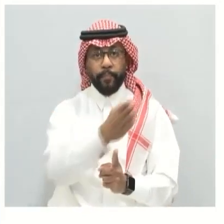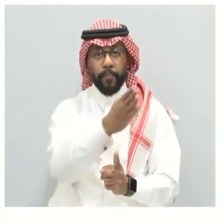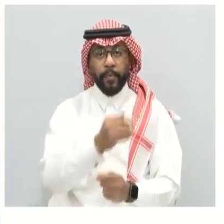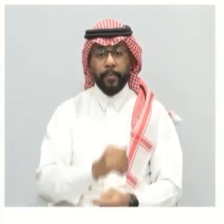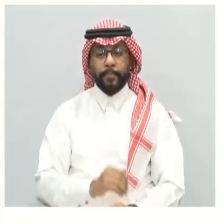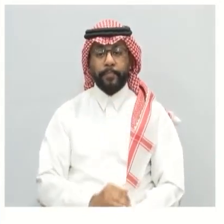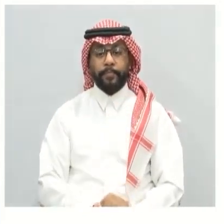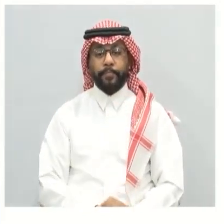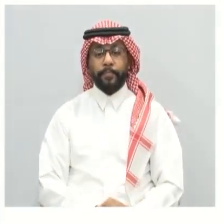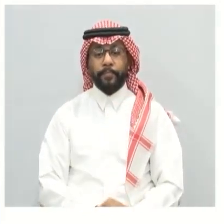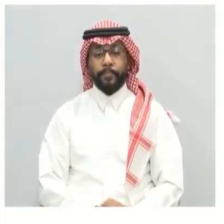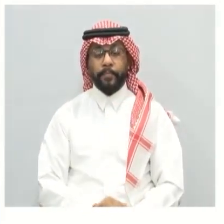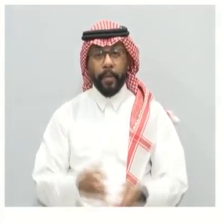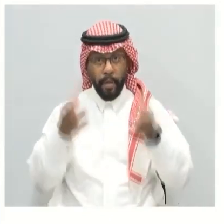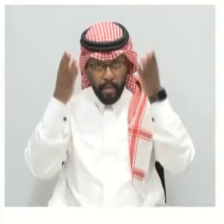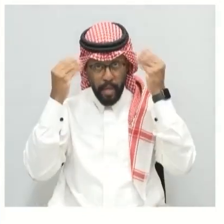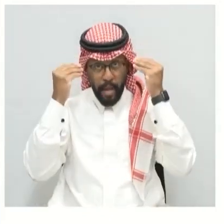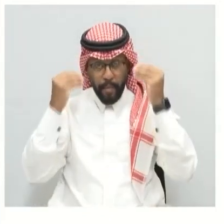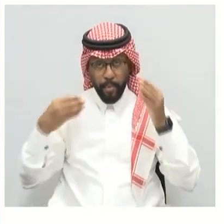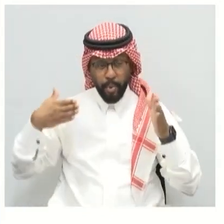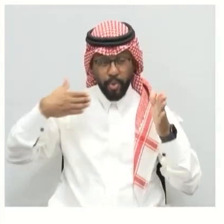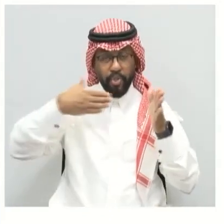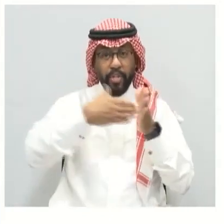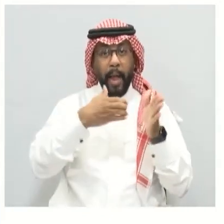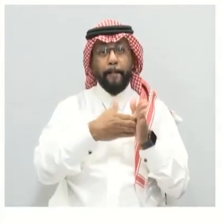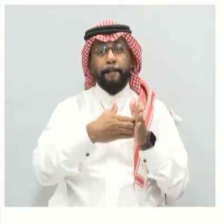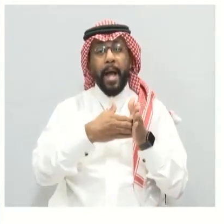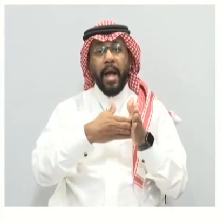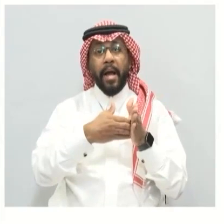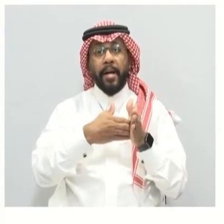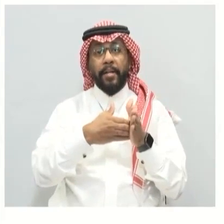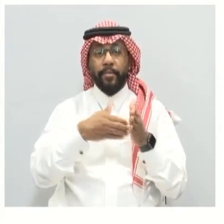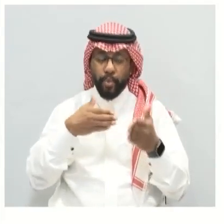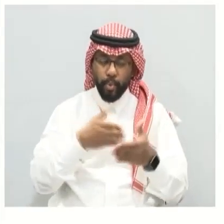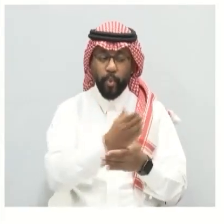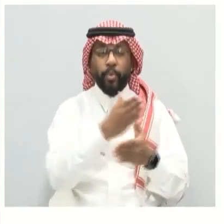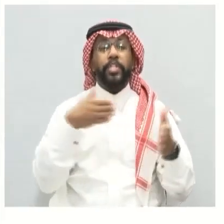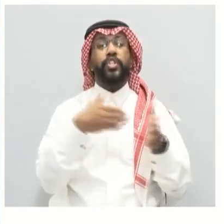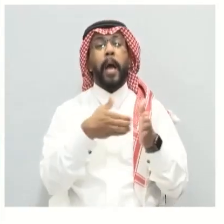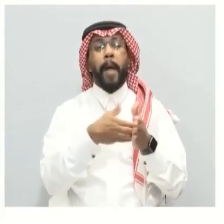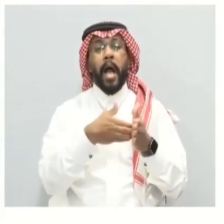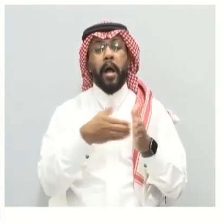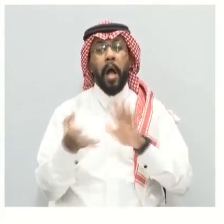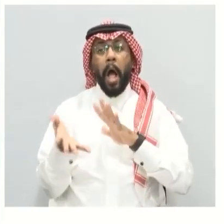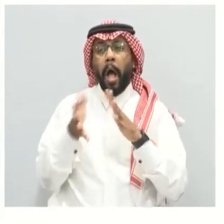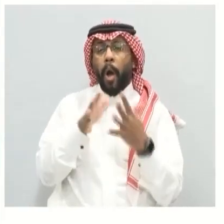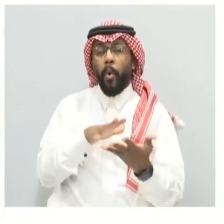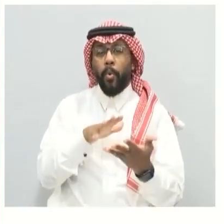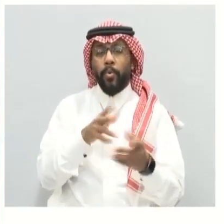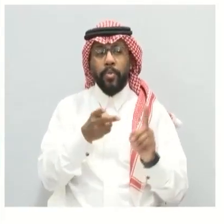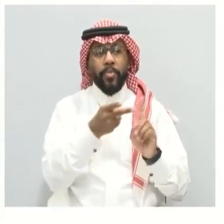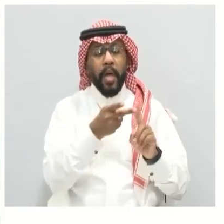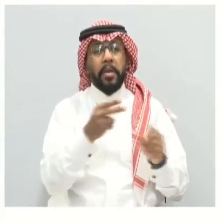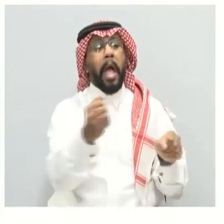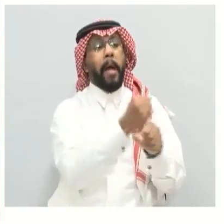احدهما استكمال تعليمك العالي من خلال الالتحاق بالجامعه او التحاق بعالم